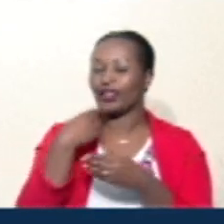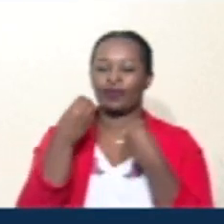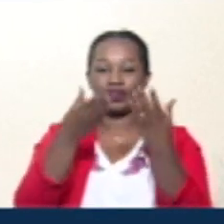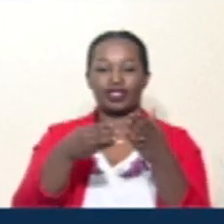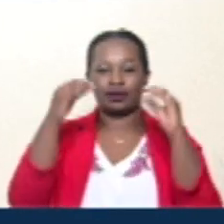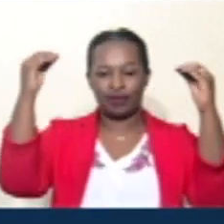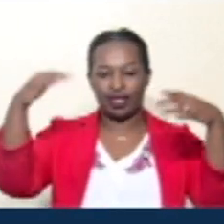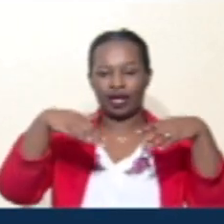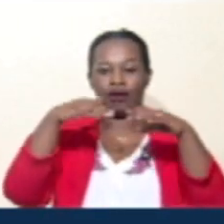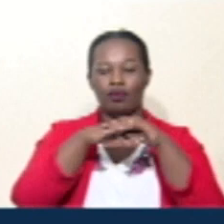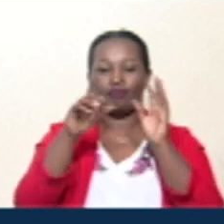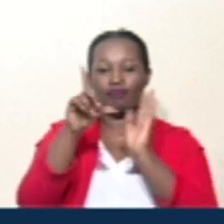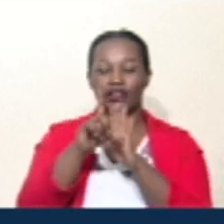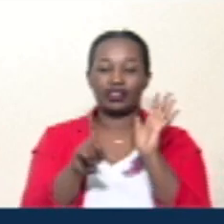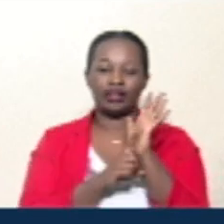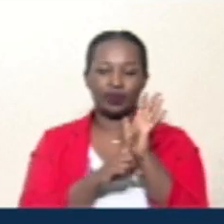mu mategeko